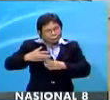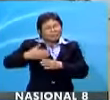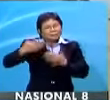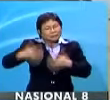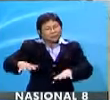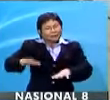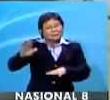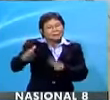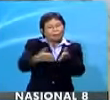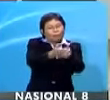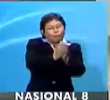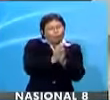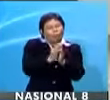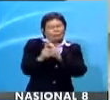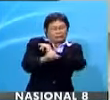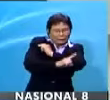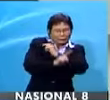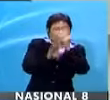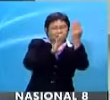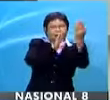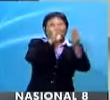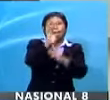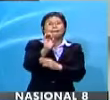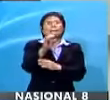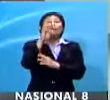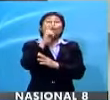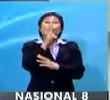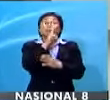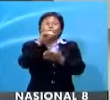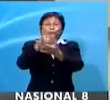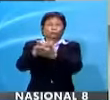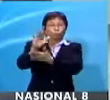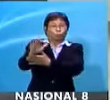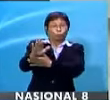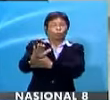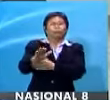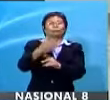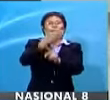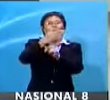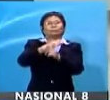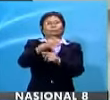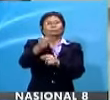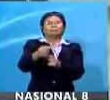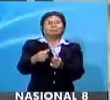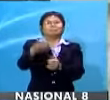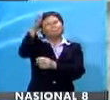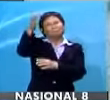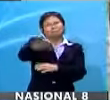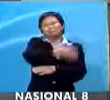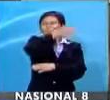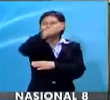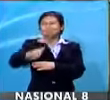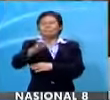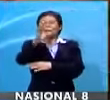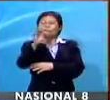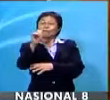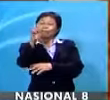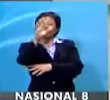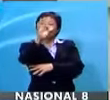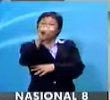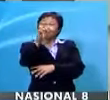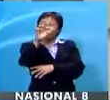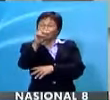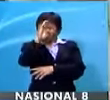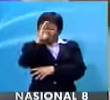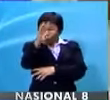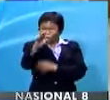hazril memohon Saman terhadap bendang afwa Enterprise digugurkan dan ditarik balik Farah jamiah didakwa